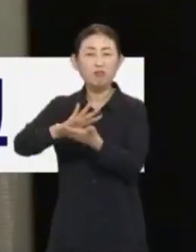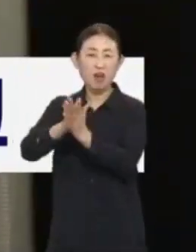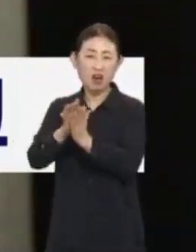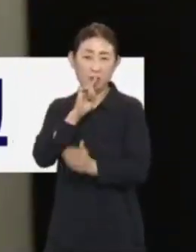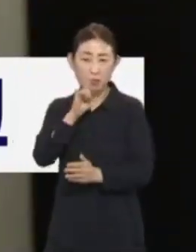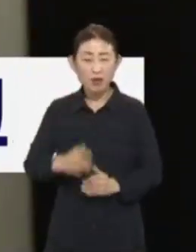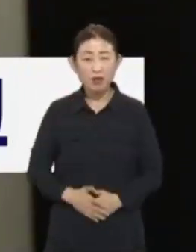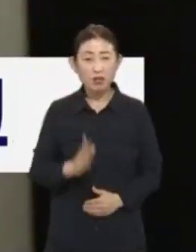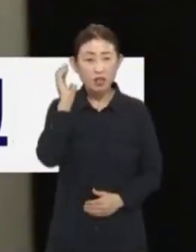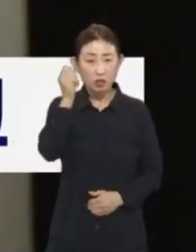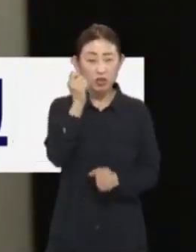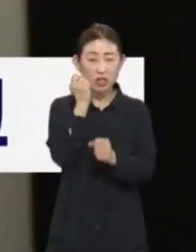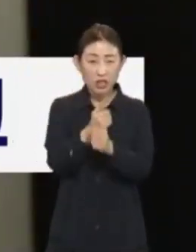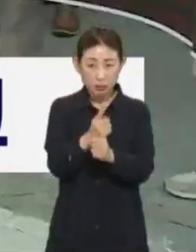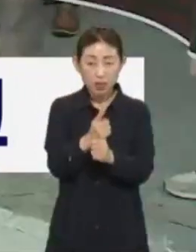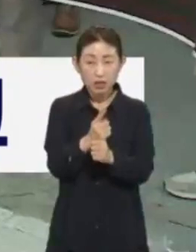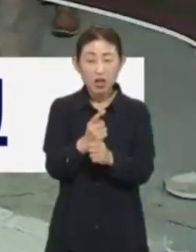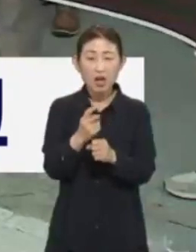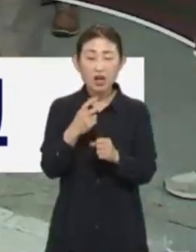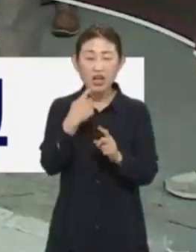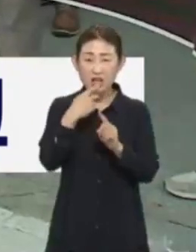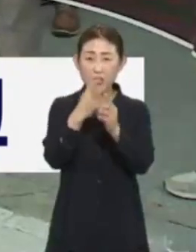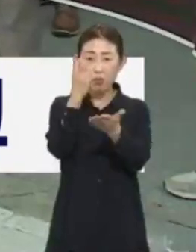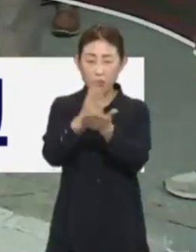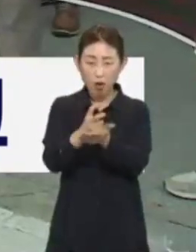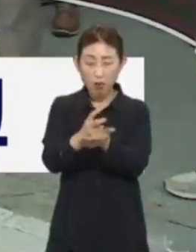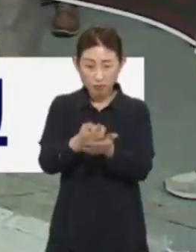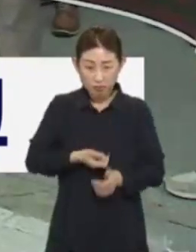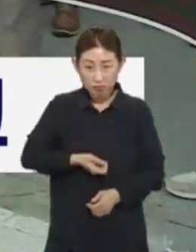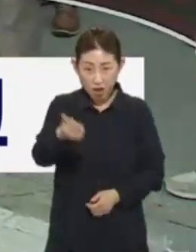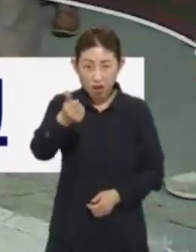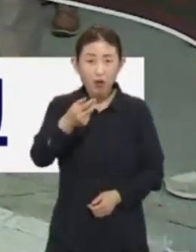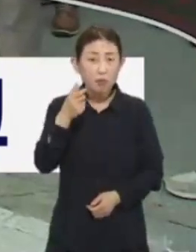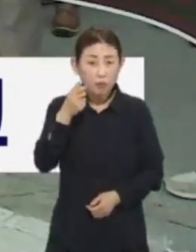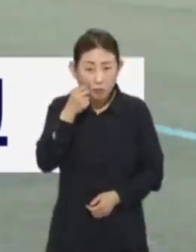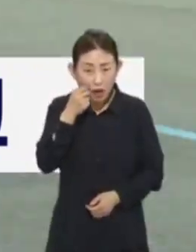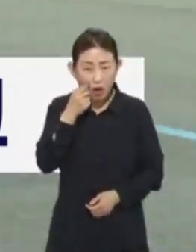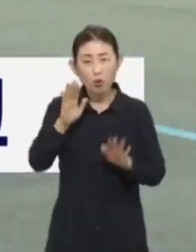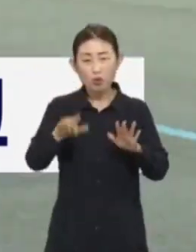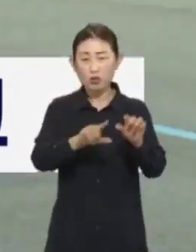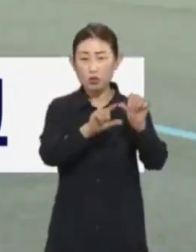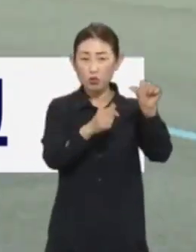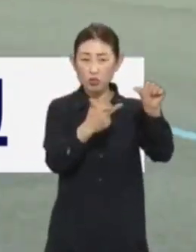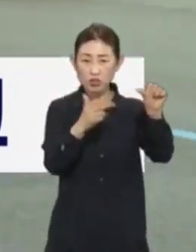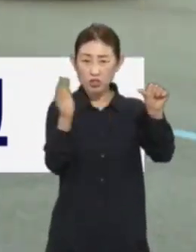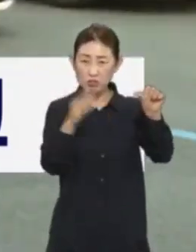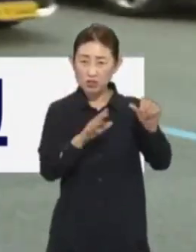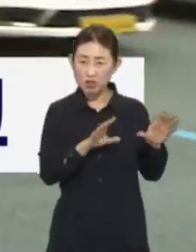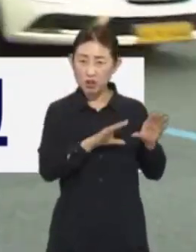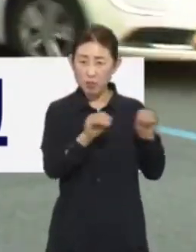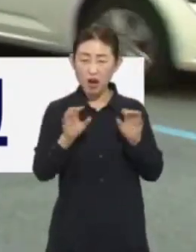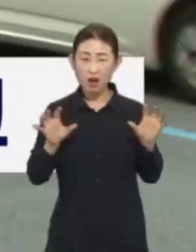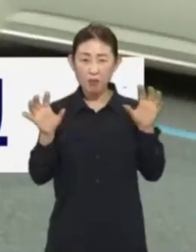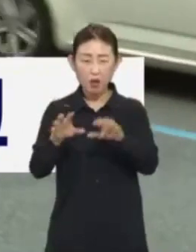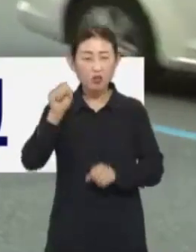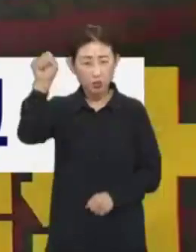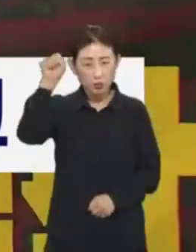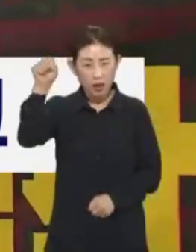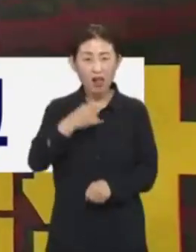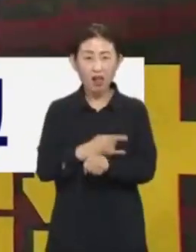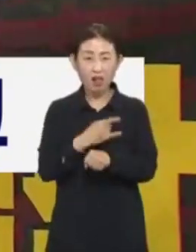그러면서 대통령이 이미 통과된 간호법에 대한 거부권을 행사하지 않을 경우 오는 17일부터 총파업에 들어가겠다고